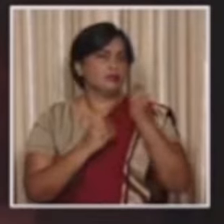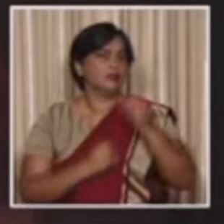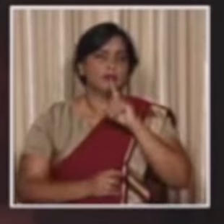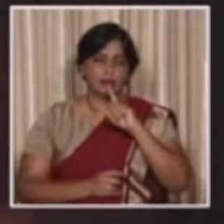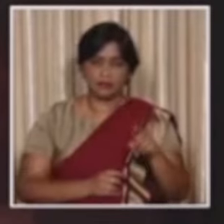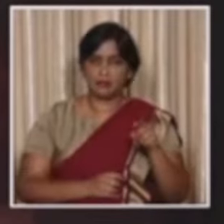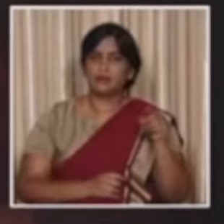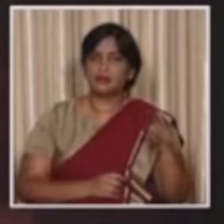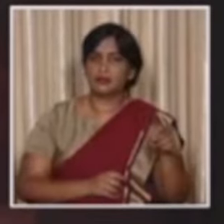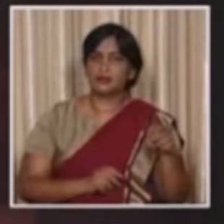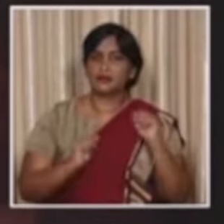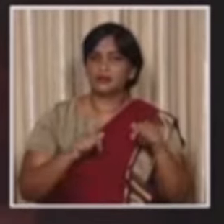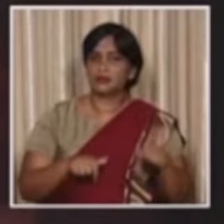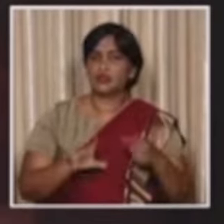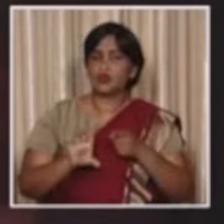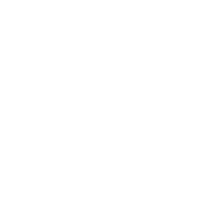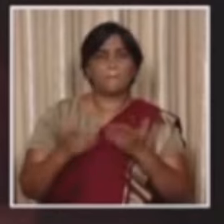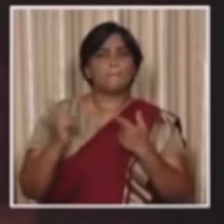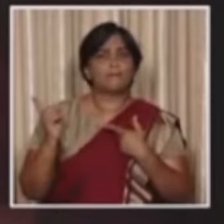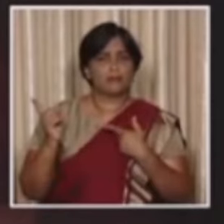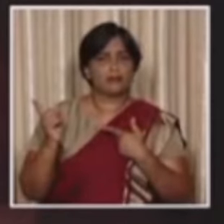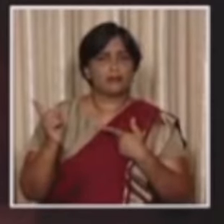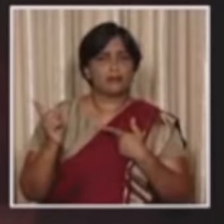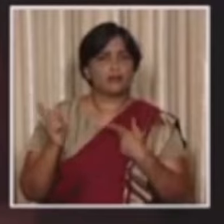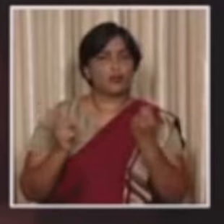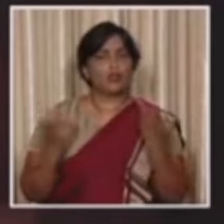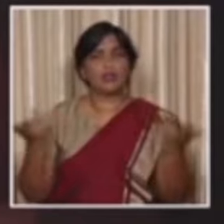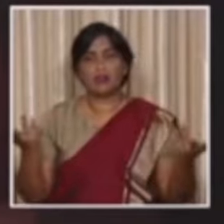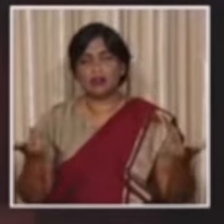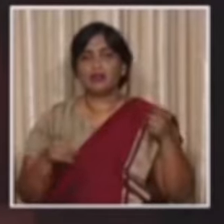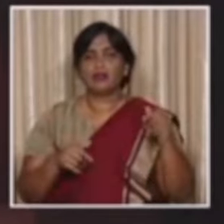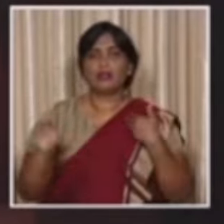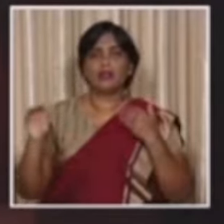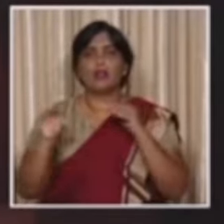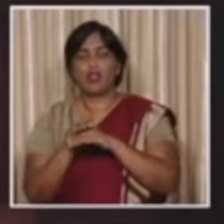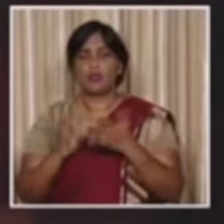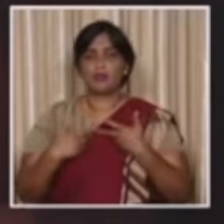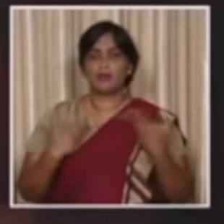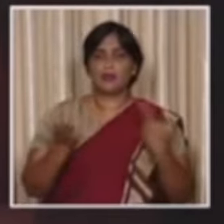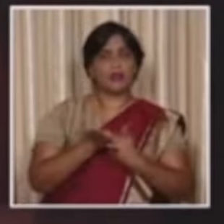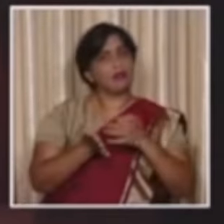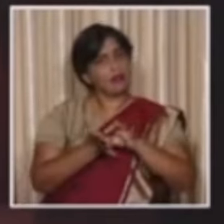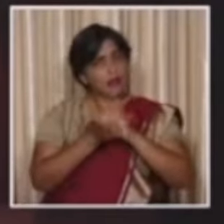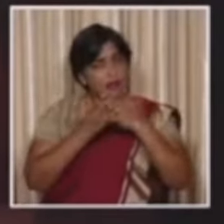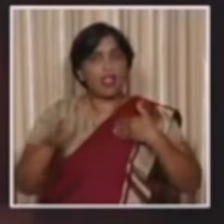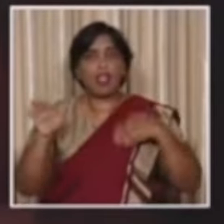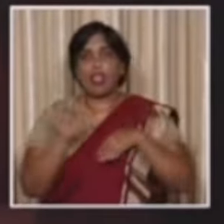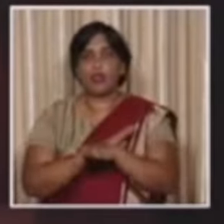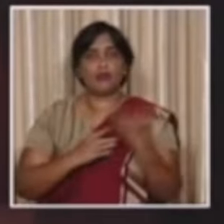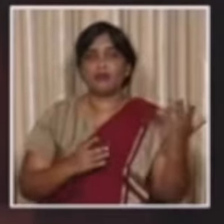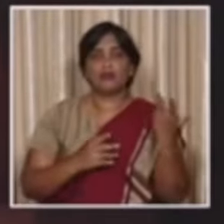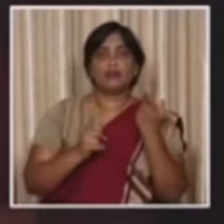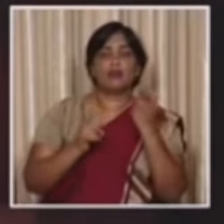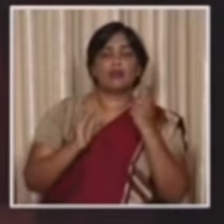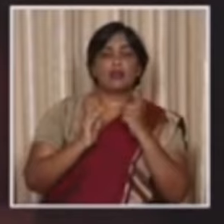ඉල්ලීමක් කරනවා. ඒ මොකද දැන් course එක පටන් අරගෙන මුදලුත් නැහැ. එයාට ඇතුළට එන්න දෙන්නේ නැහැ. register වුණත් ඇතුළට එන්න දෙන්නේ නැහැ. මේ